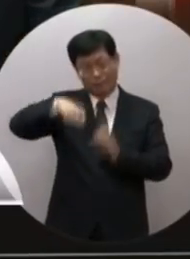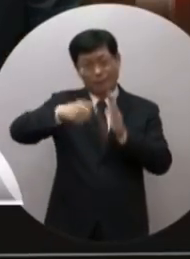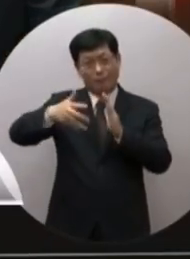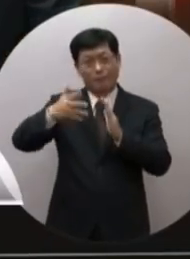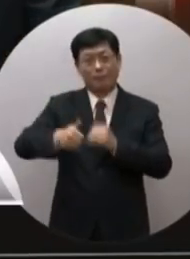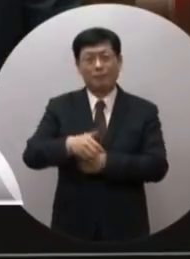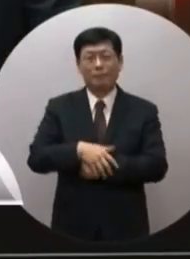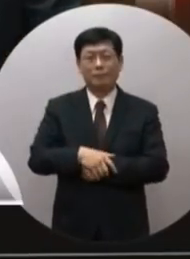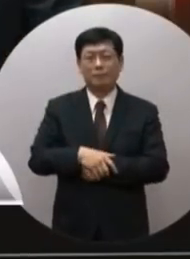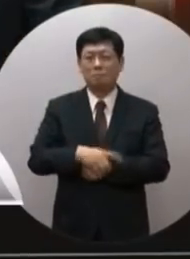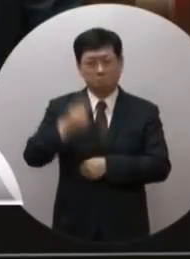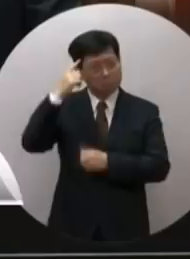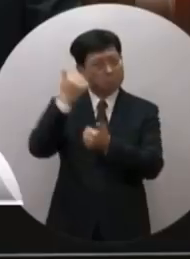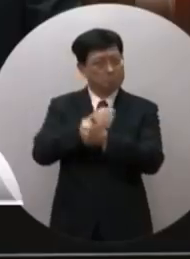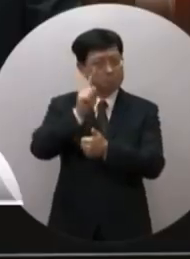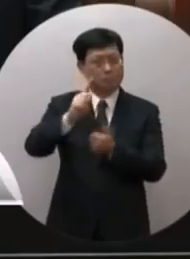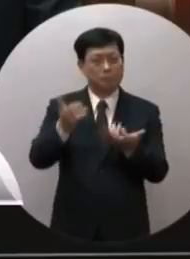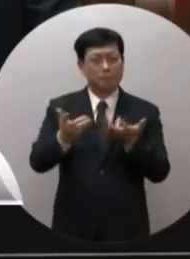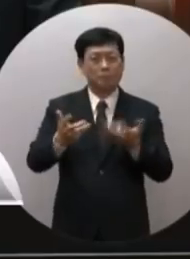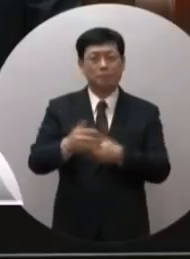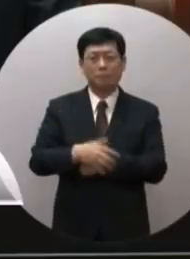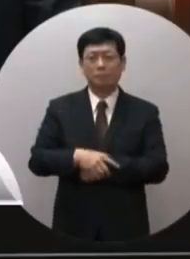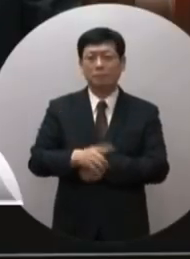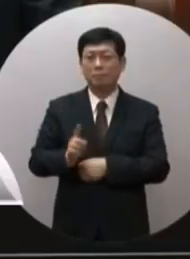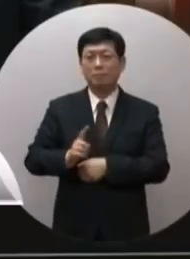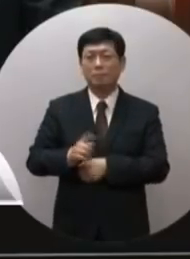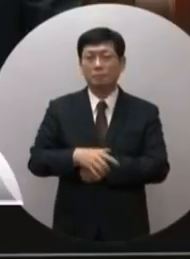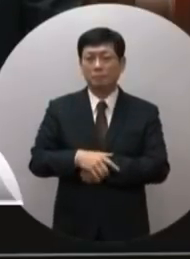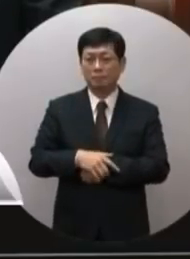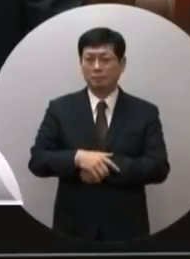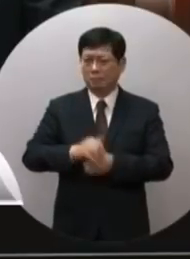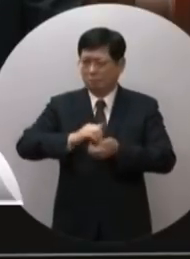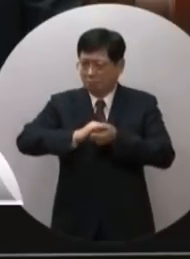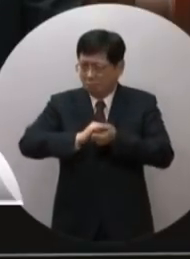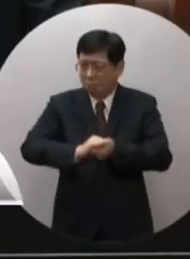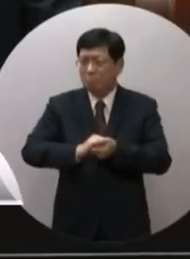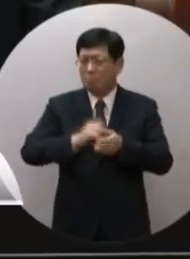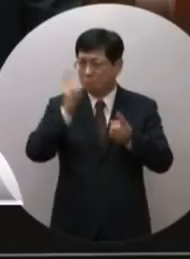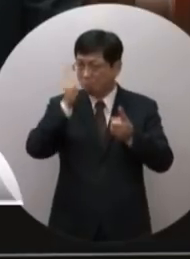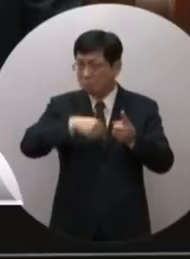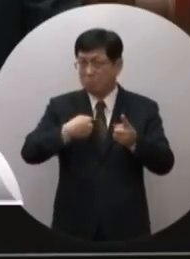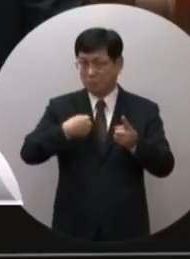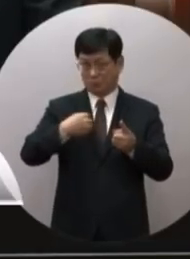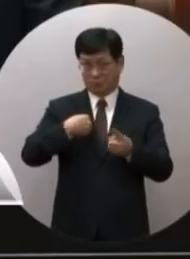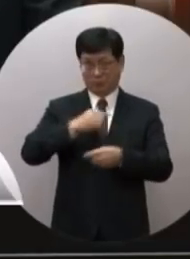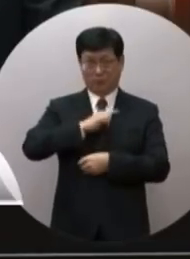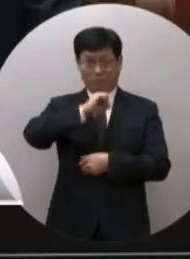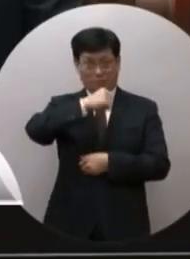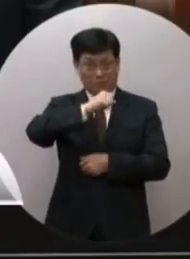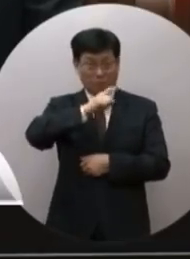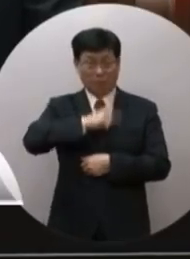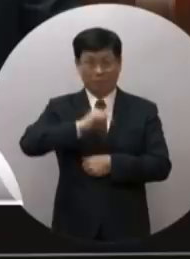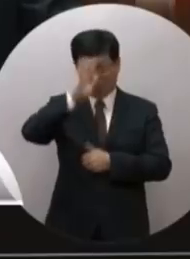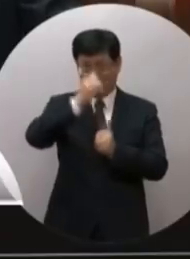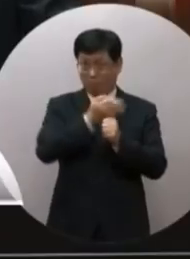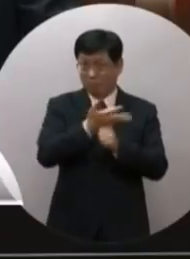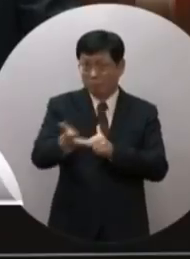长啊，要考量一件事情。千万不要以台湾的疫